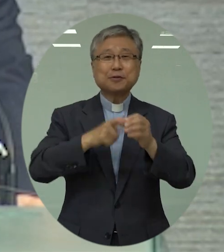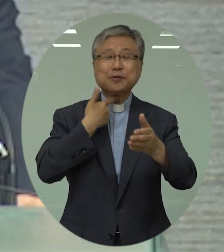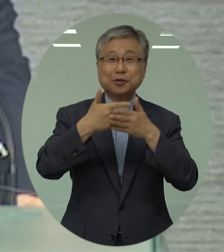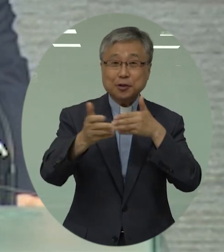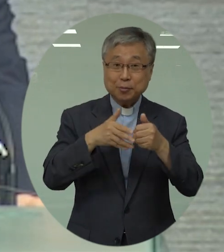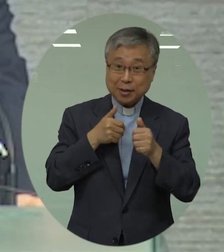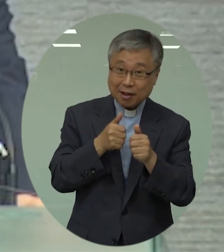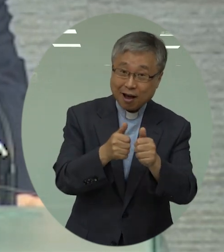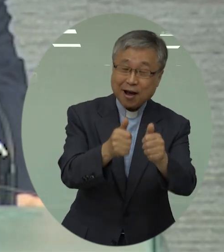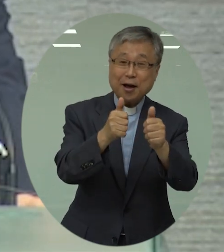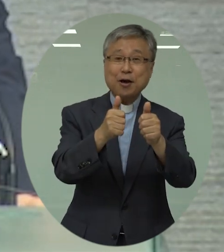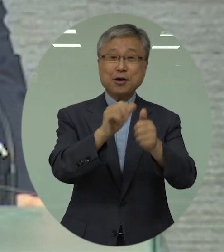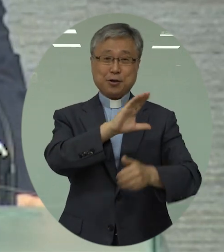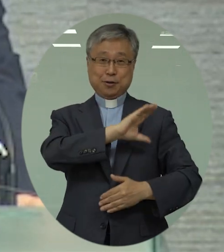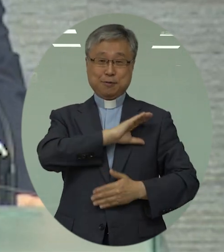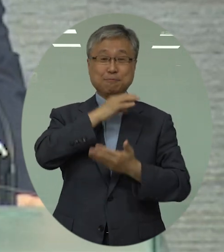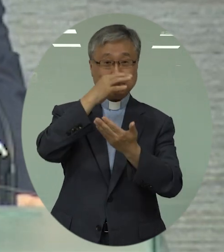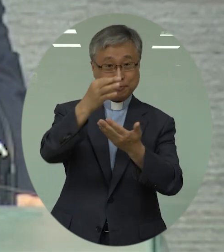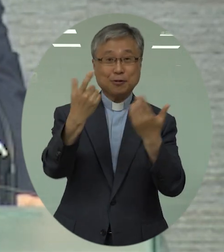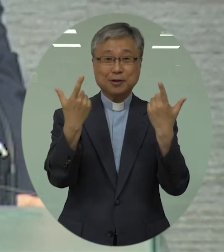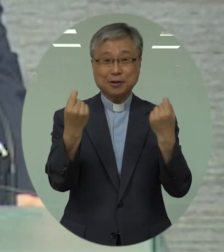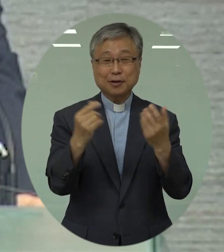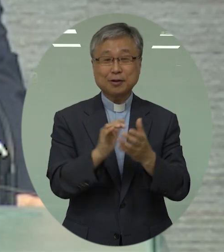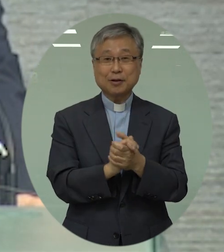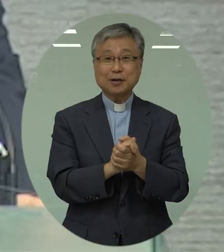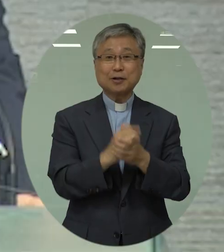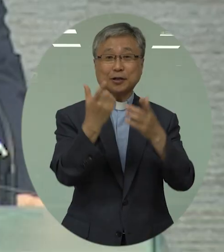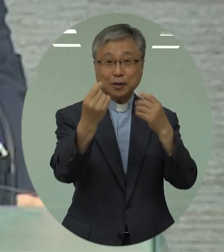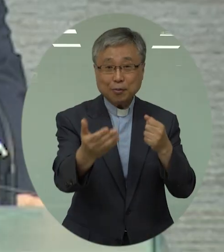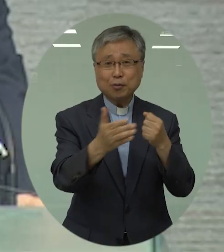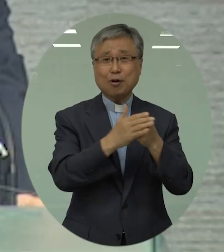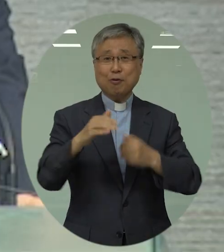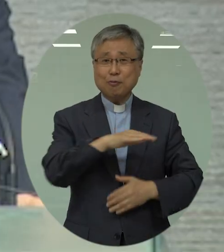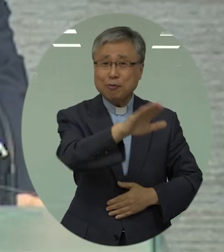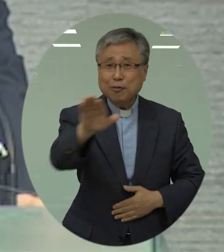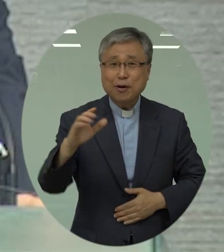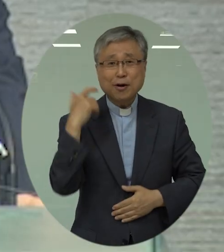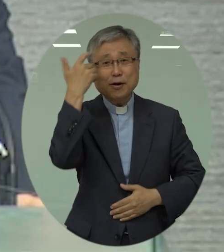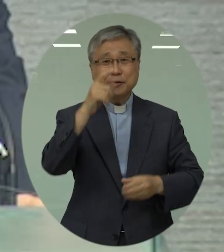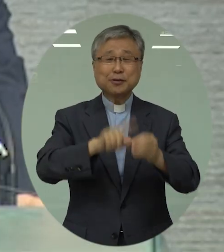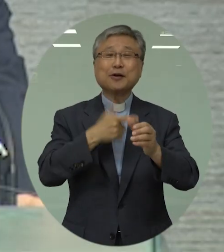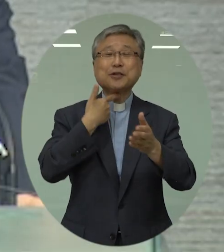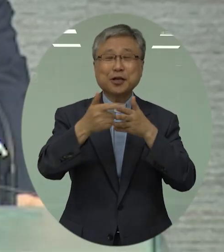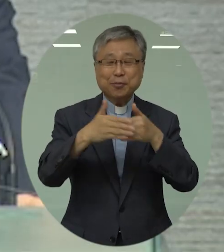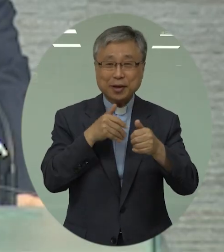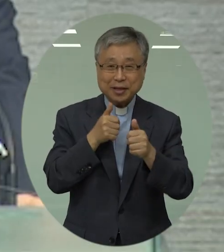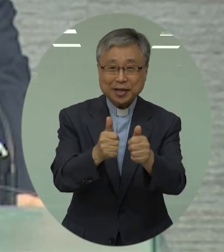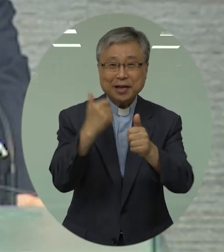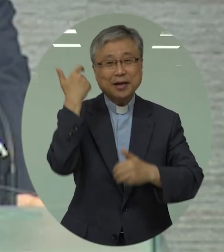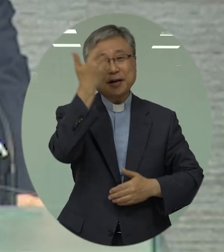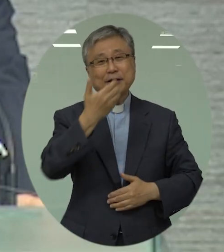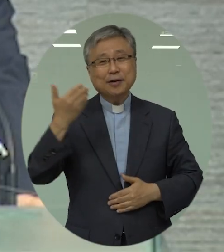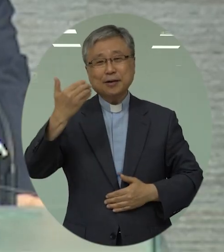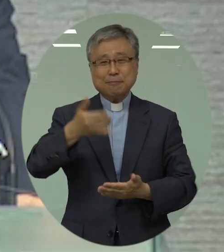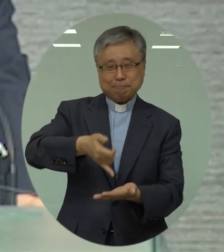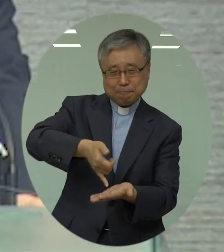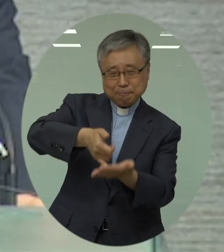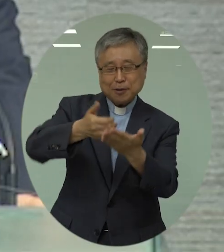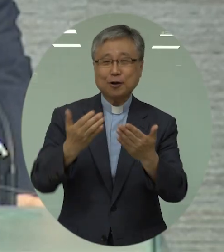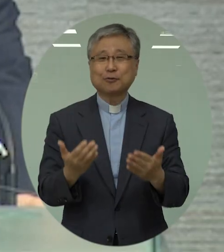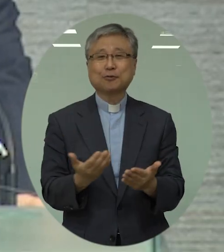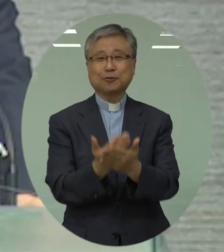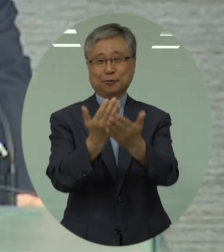체험에 따른 호칭이다. 그래서 우리가 영적 체험에 따른 영적